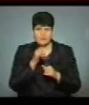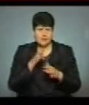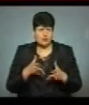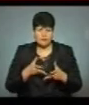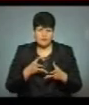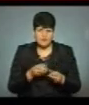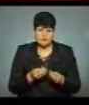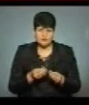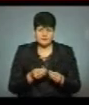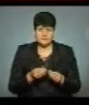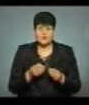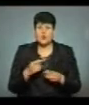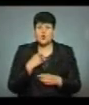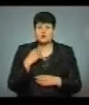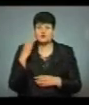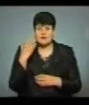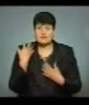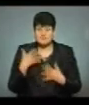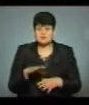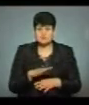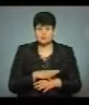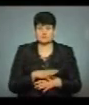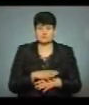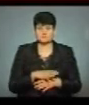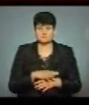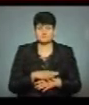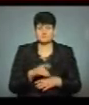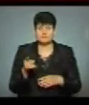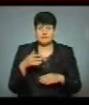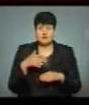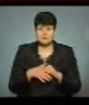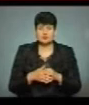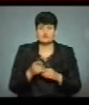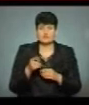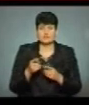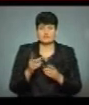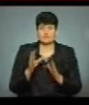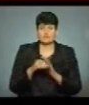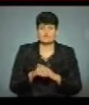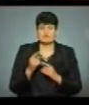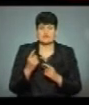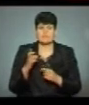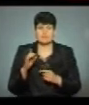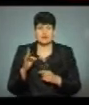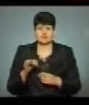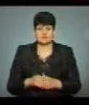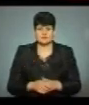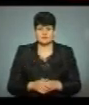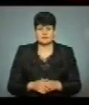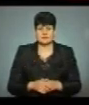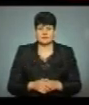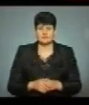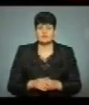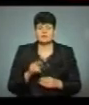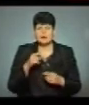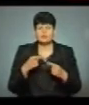на це. Голосування вже відбулося. Ну, вони розуміли, громад, що вони так. Йдуть до Великоберезовицької громади. Ну, чи до